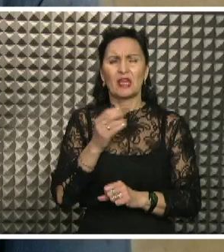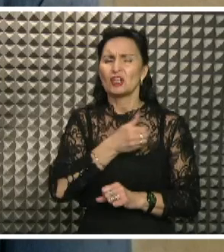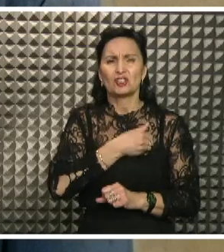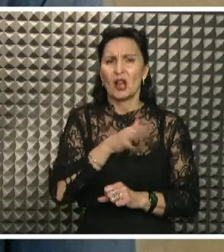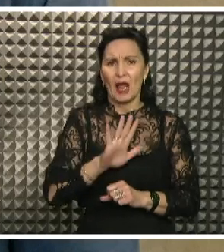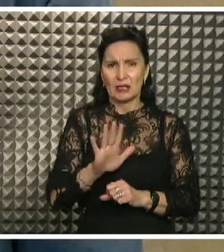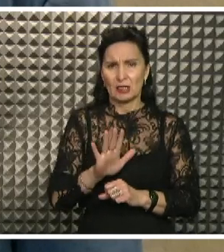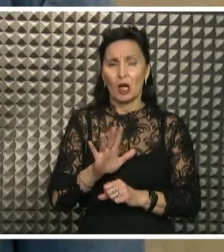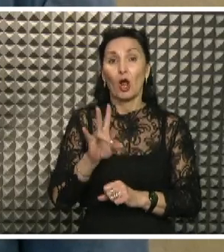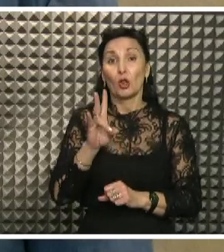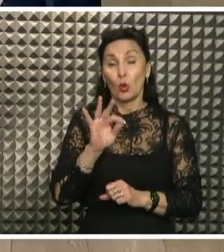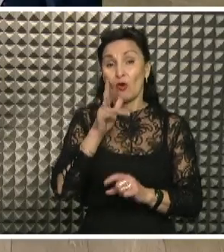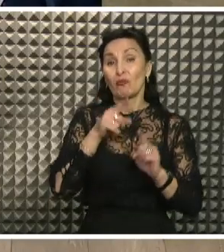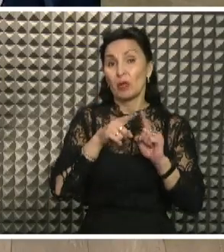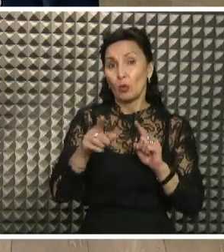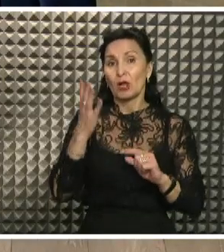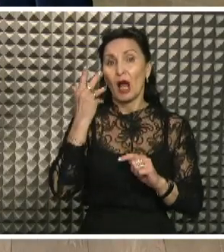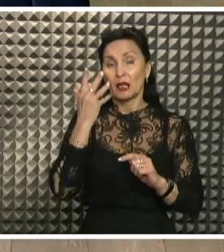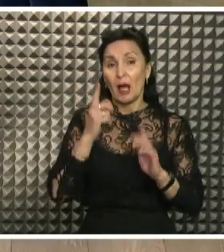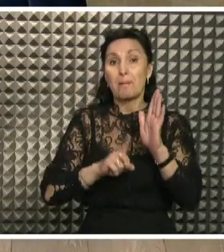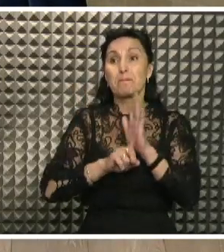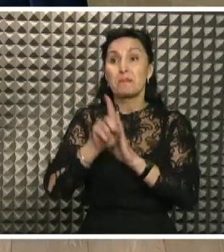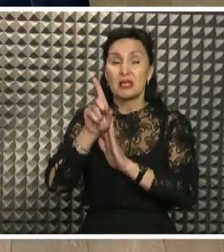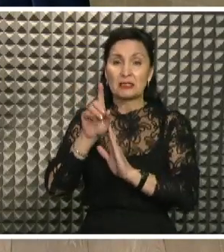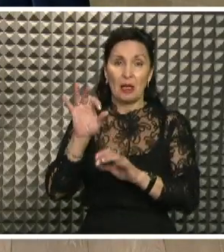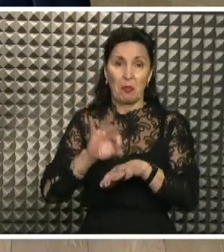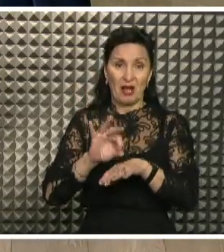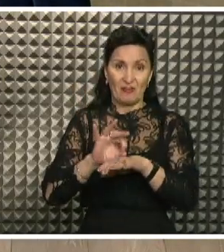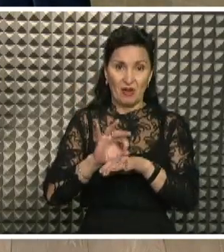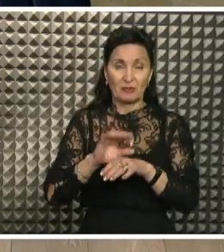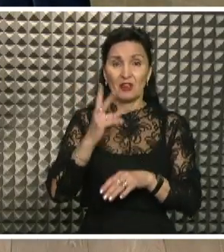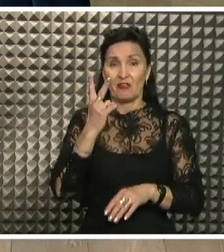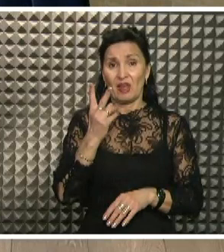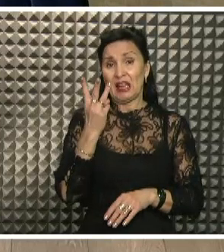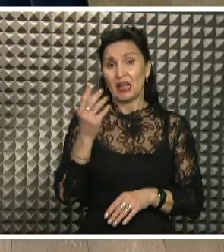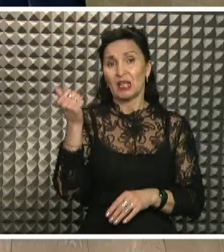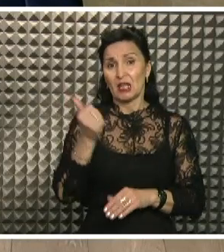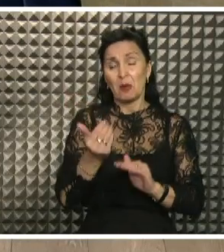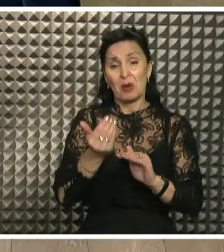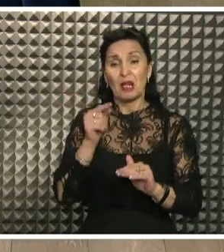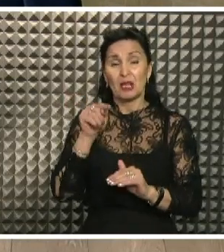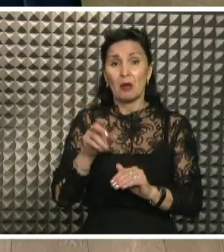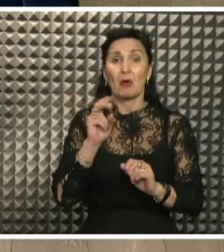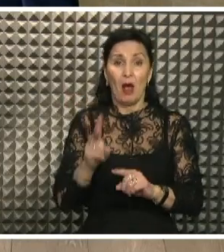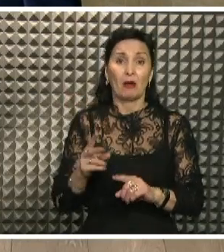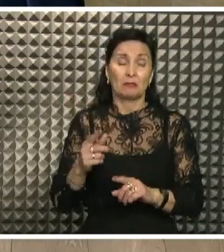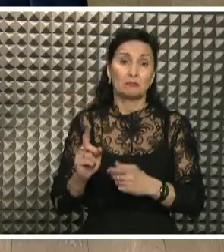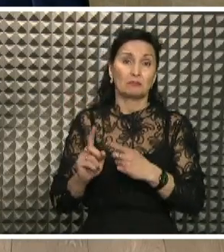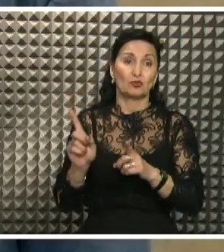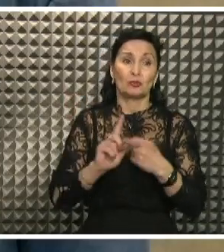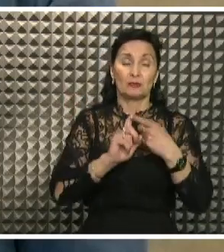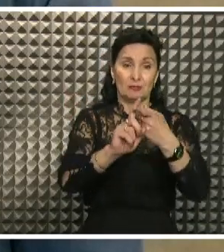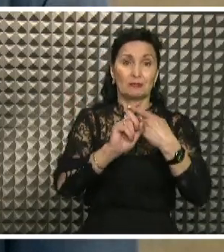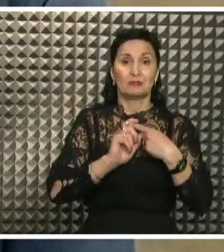нежелателен, скажем так. Но в период, когда пик заболеваемости, то есть 2-3 недельки перед тем, как куда-то идете, конечно, можно.